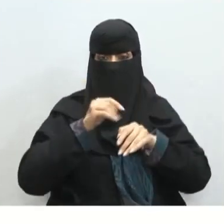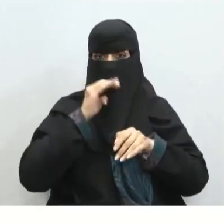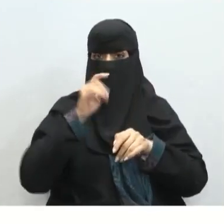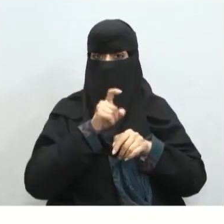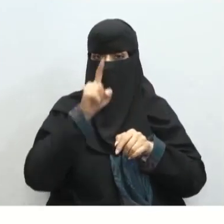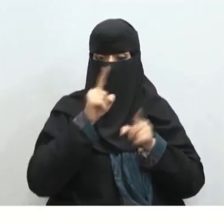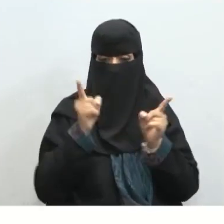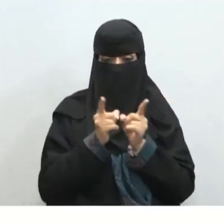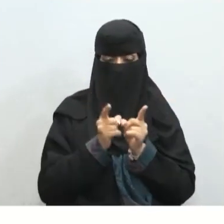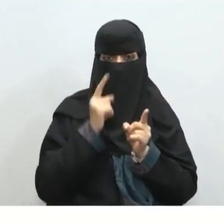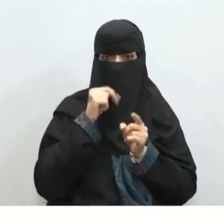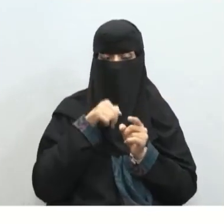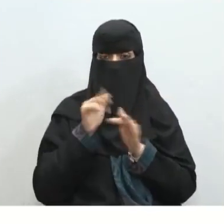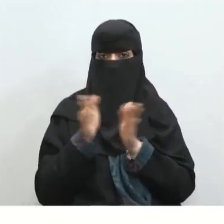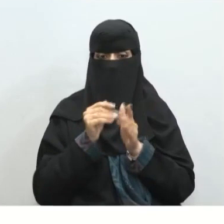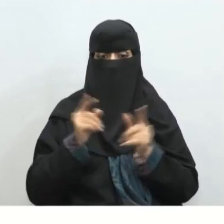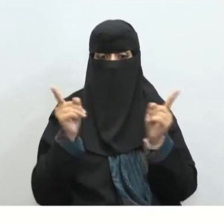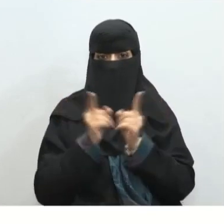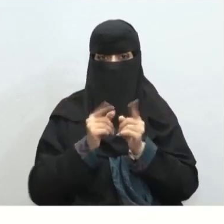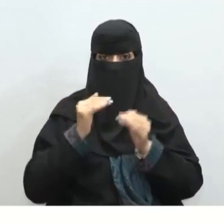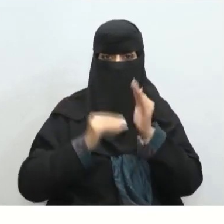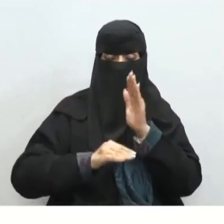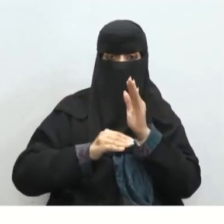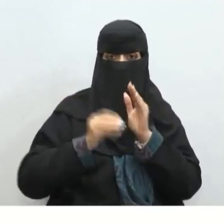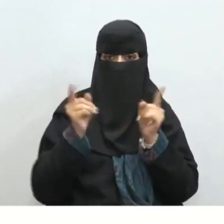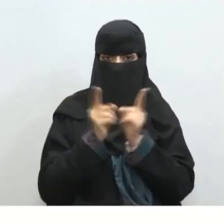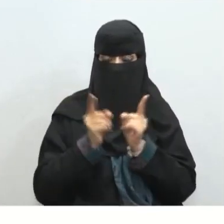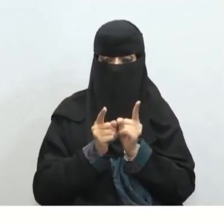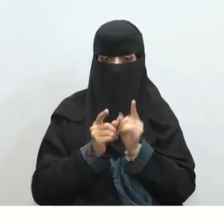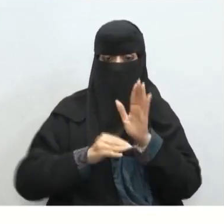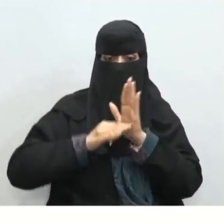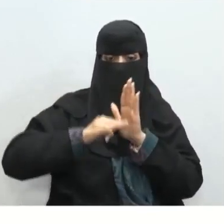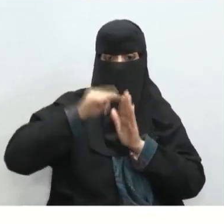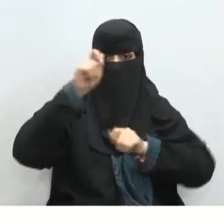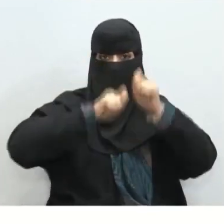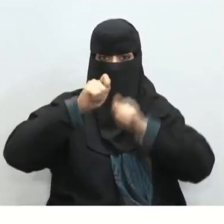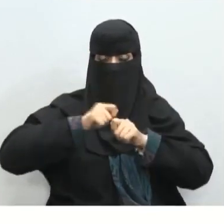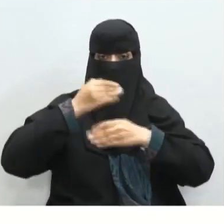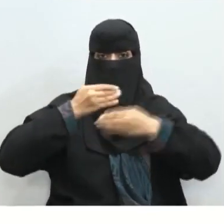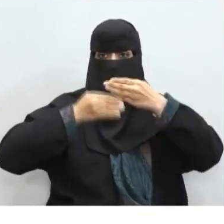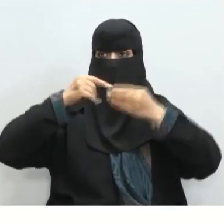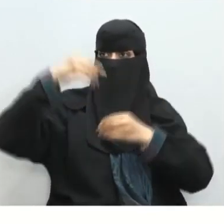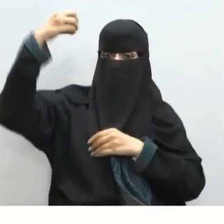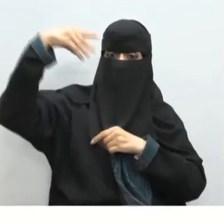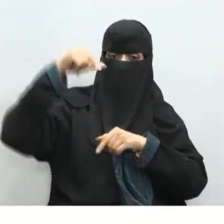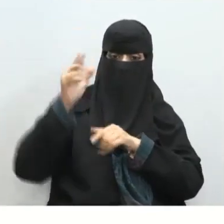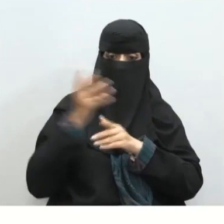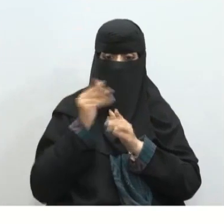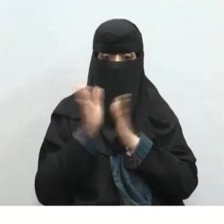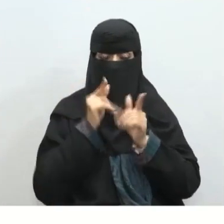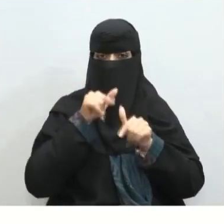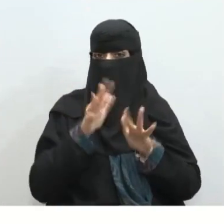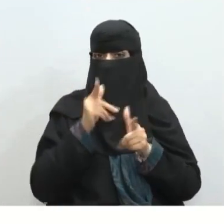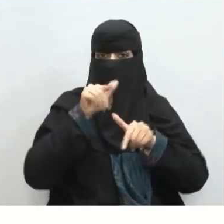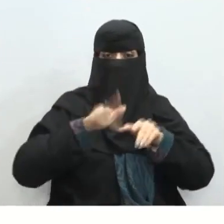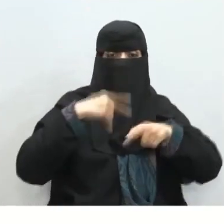في سؤال 22 اجابه قصيره لخص ولخص مراحل عمليه البناء الضوي وصف ووصفي ان